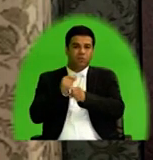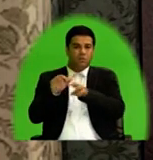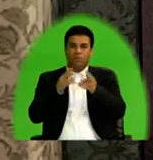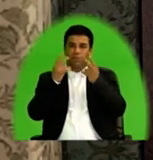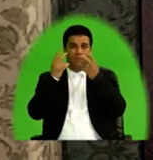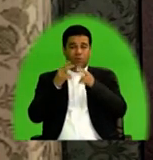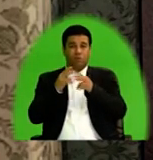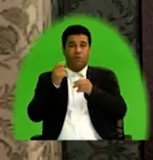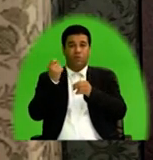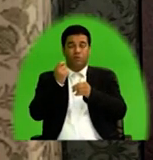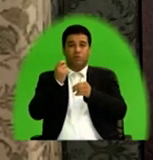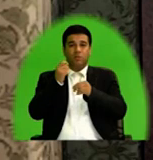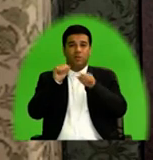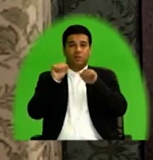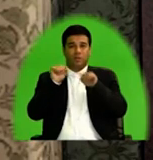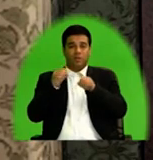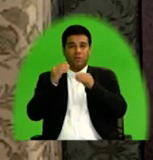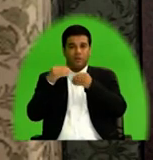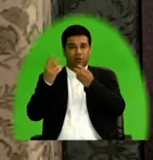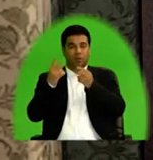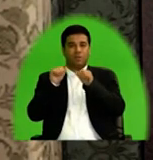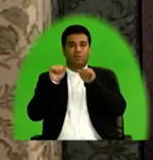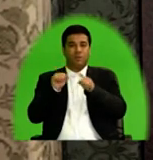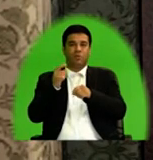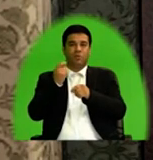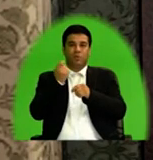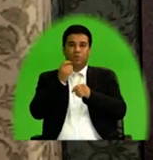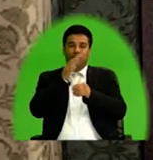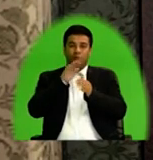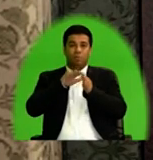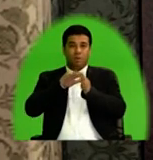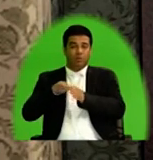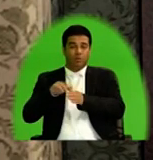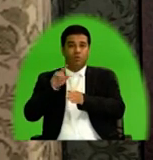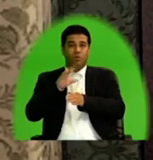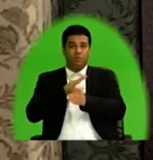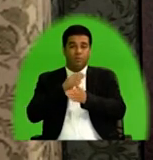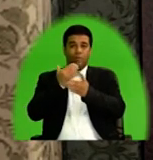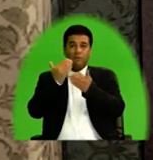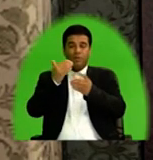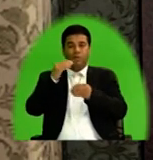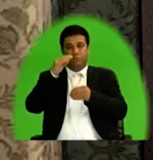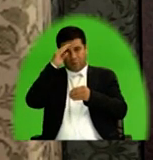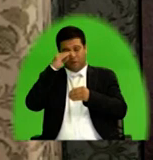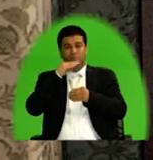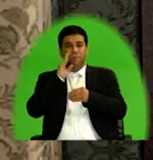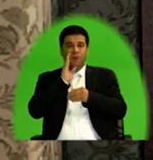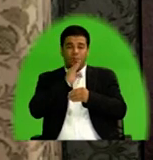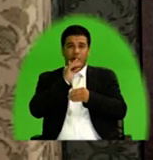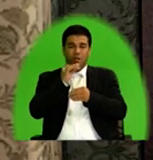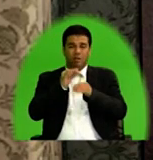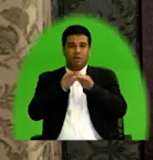нужно. Нужно дать возможность, чтобы прошло какое-то время для того, чтобы и взрослые, и